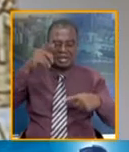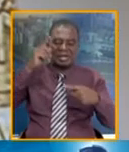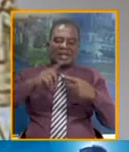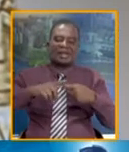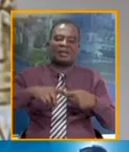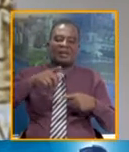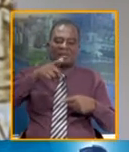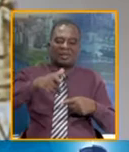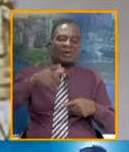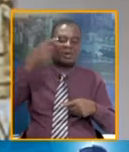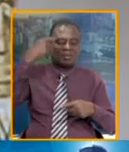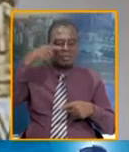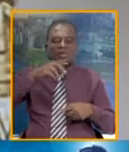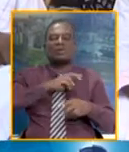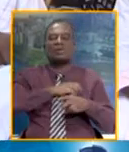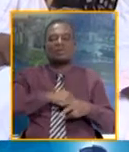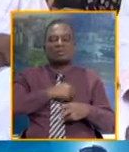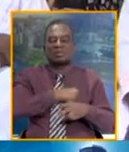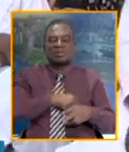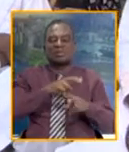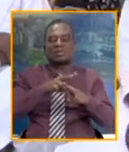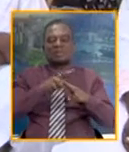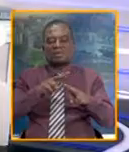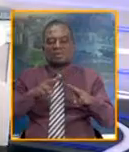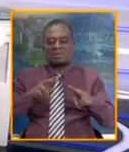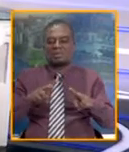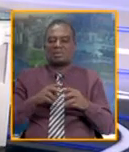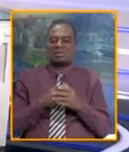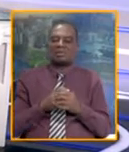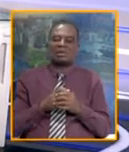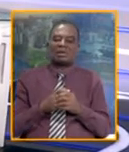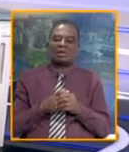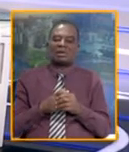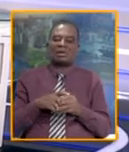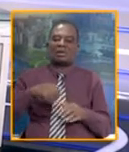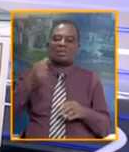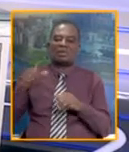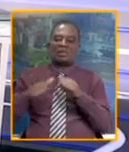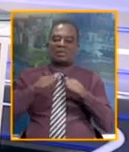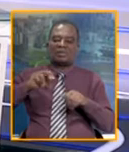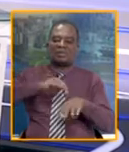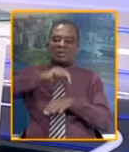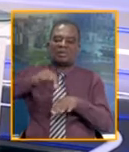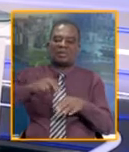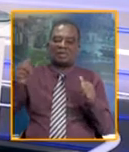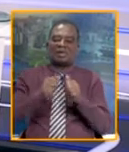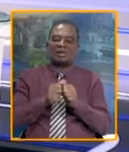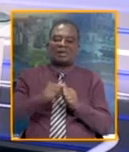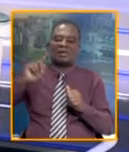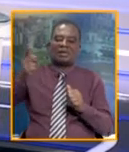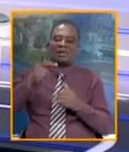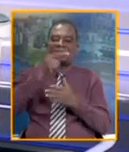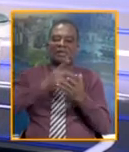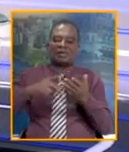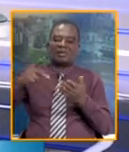leur compassion à la famille éplorée. Autre actualité nationale avec la première